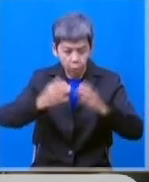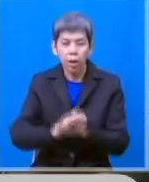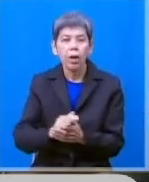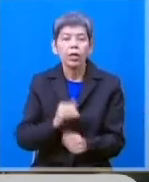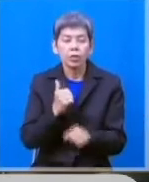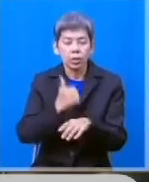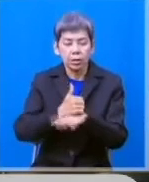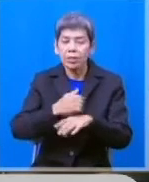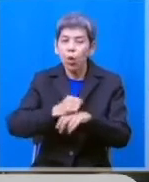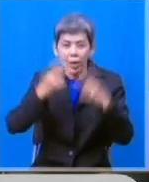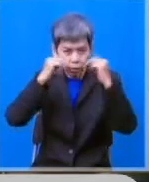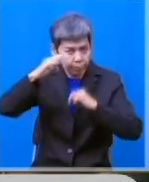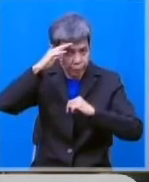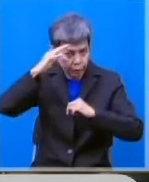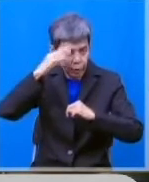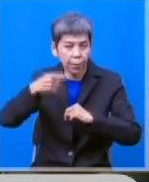ครับ